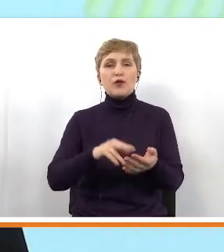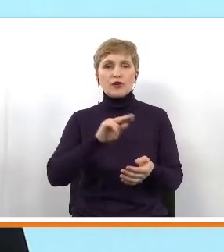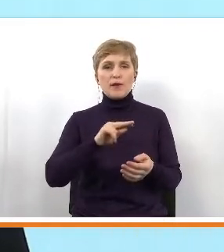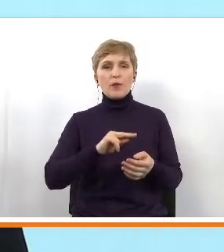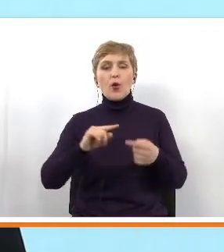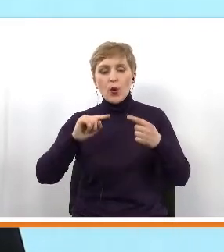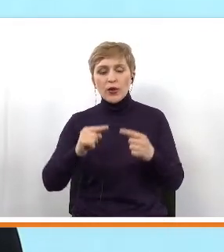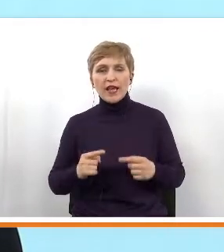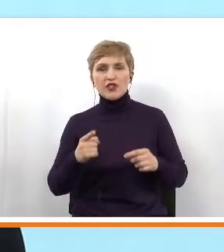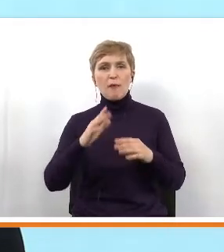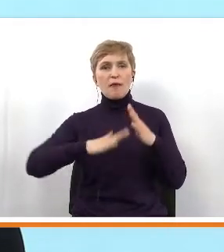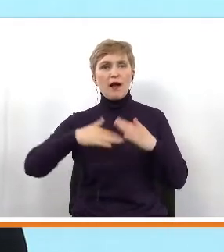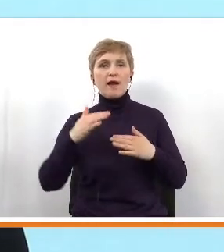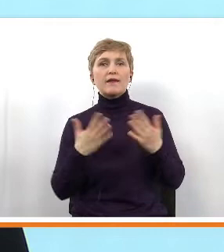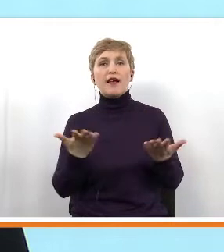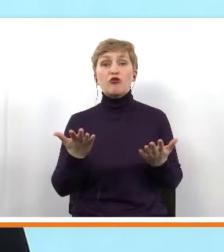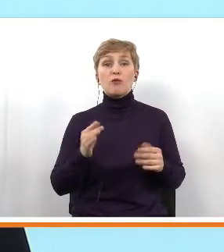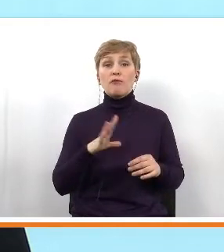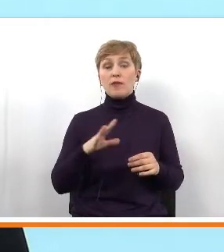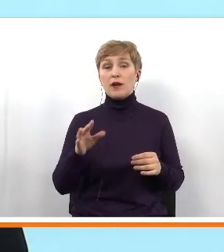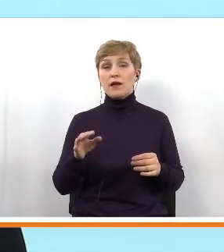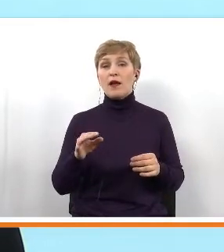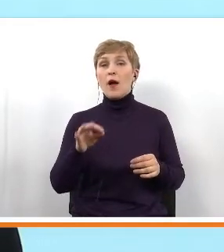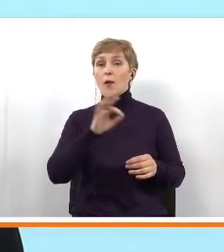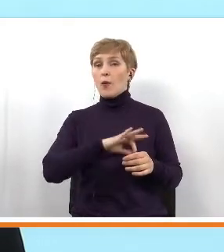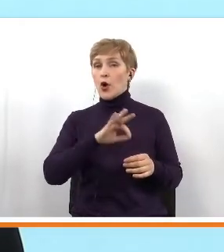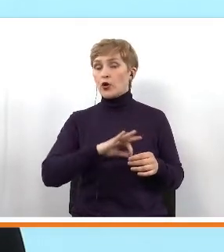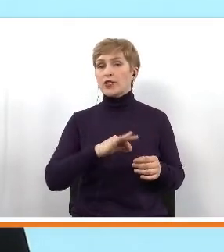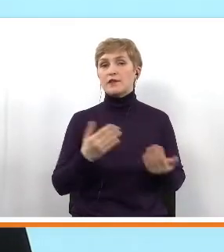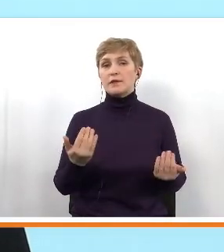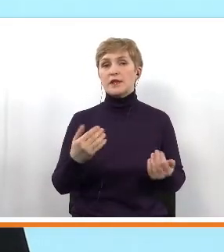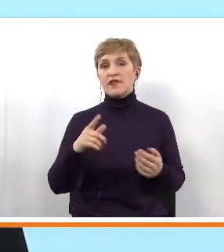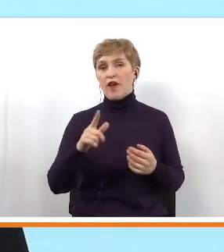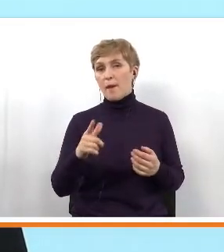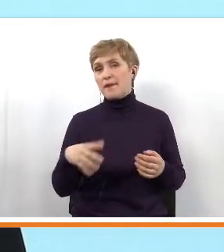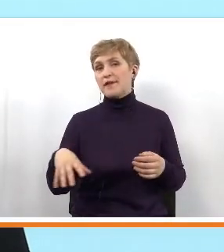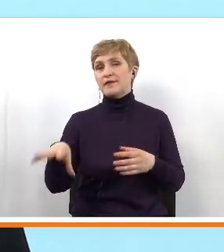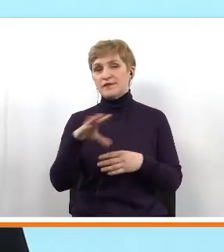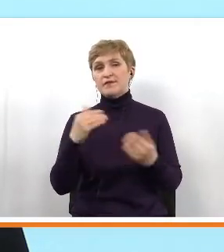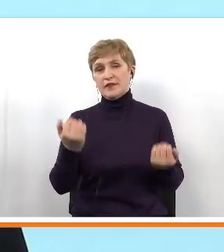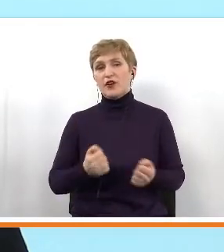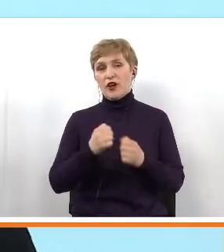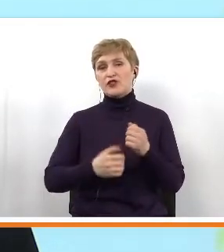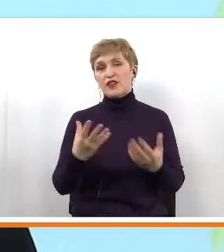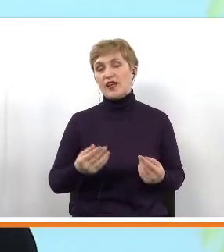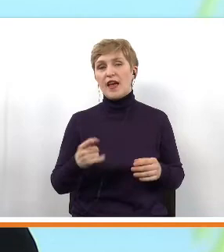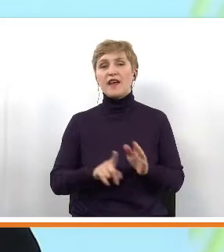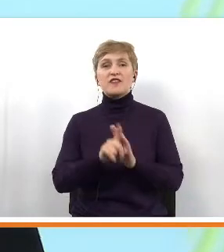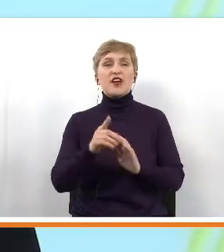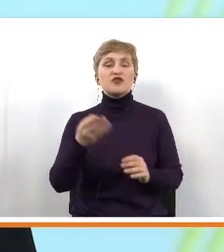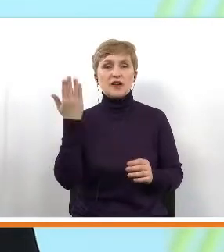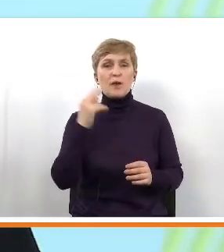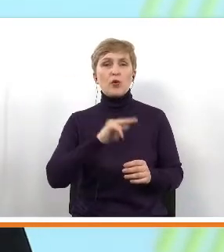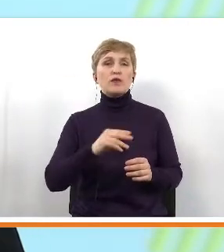уточнению тех практик, которыми мы пользуемся с вами в повседневности. То есть эта работа была начата нами очень